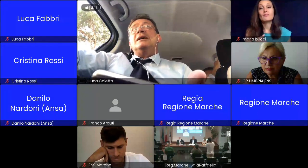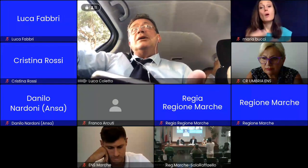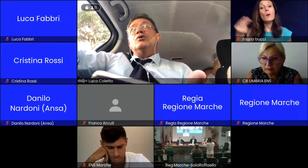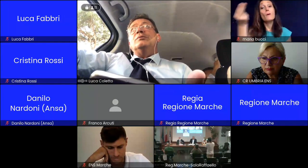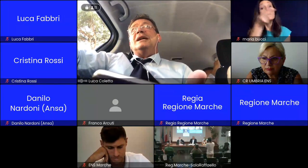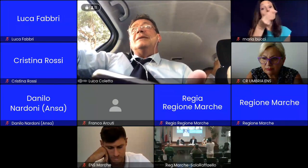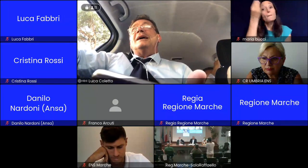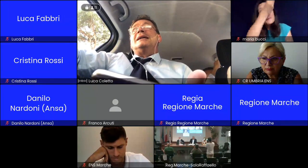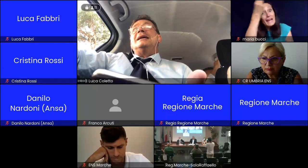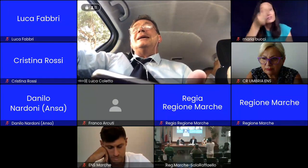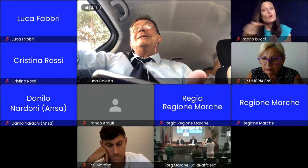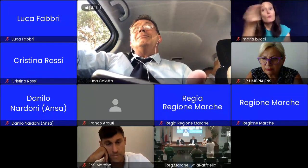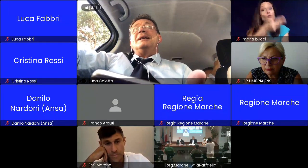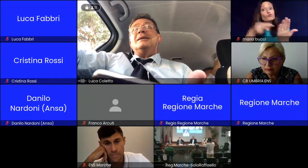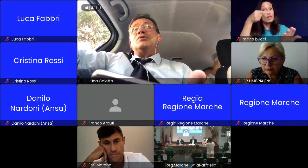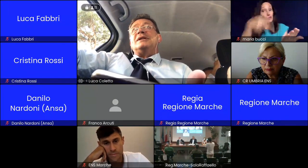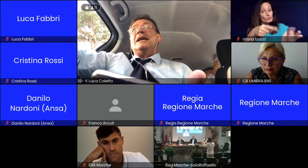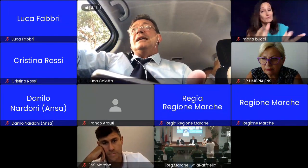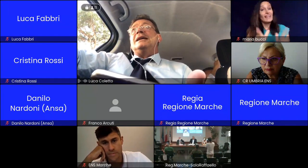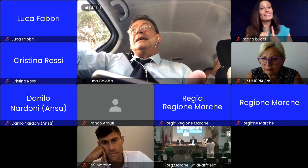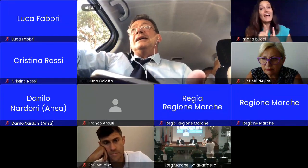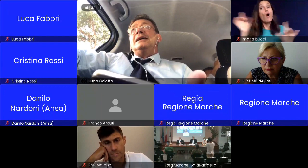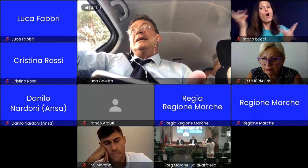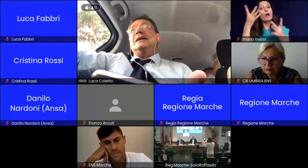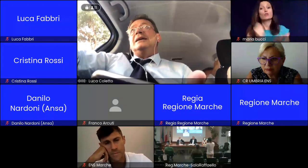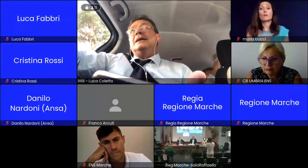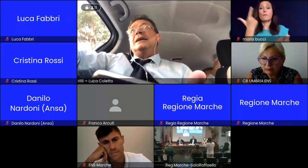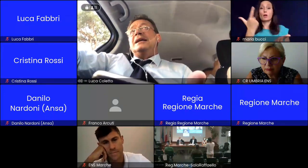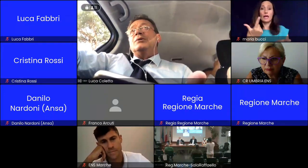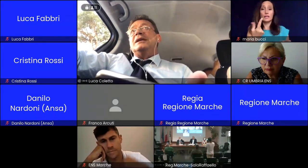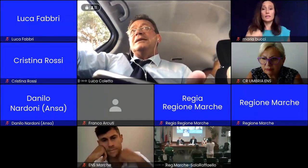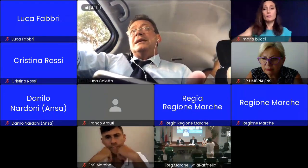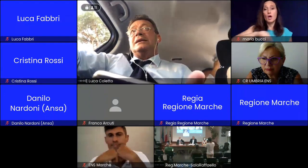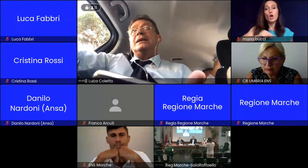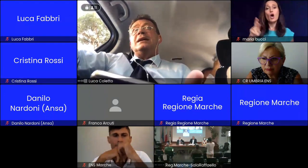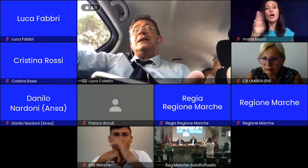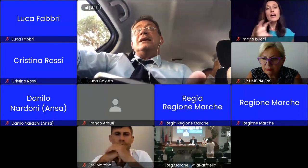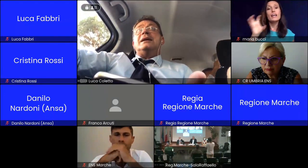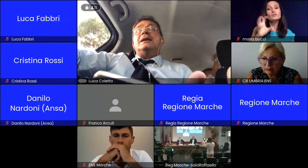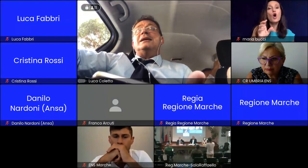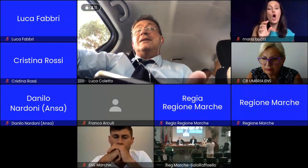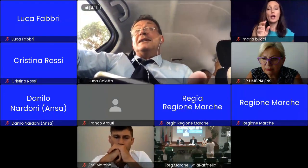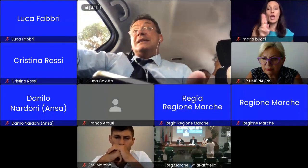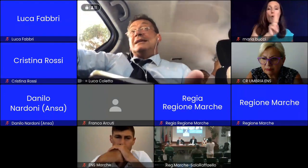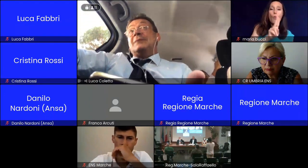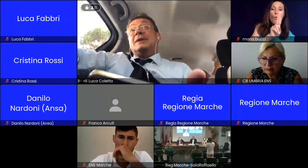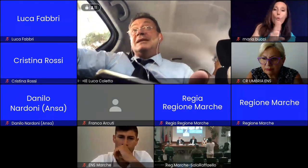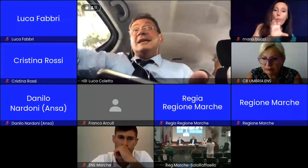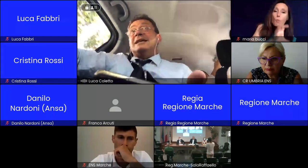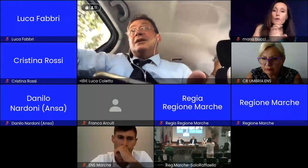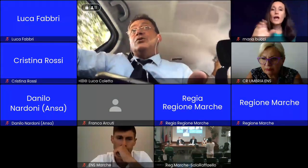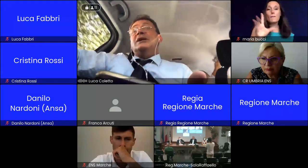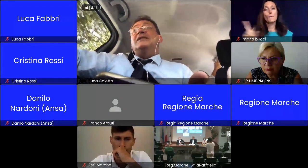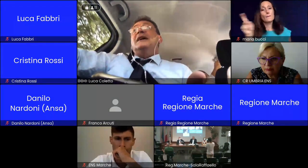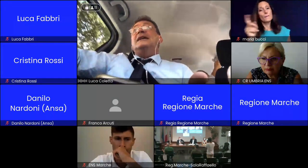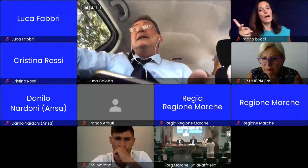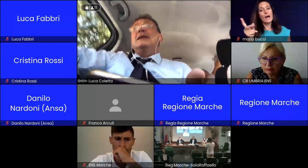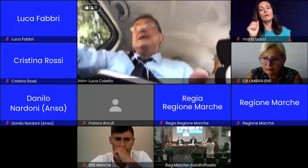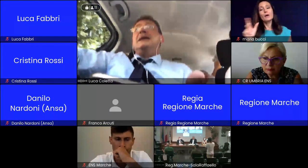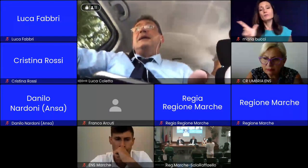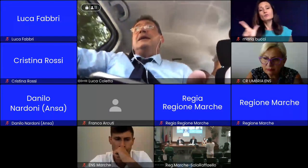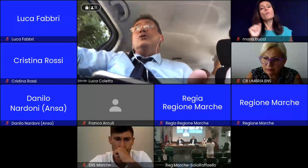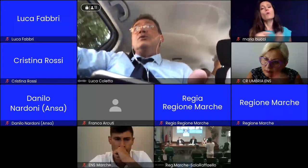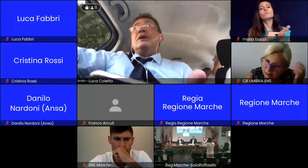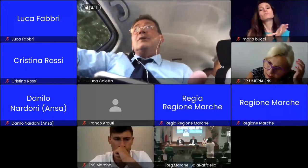come l'Umbria e le Marche per dimostrare che la lingua dei segni deve essere stabilizzata a tutti i